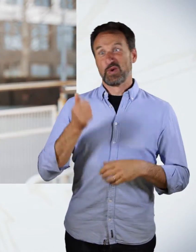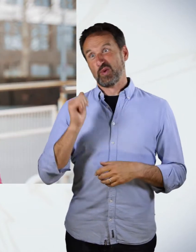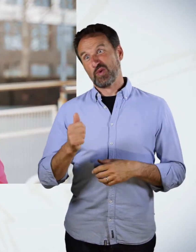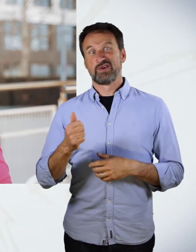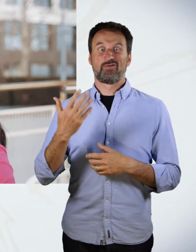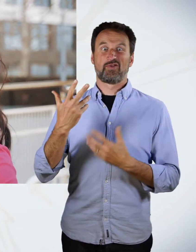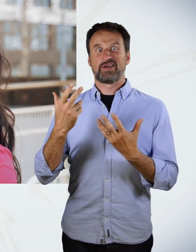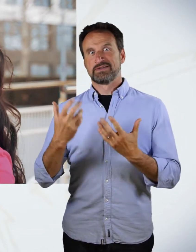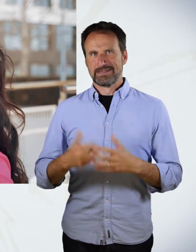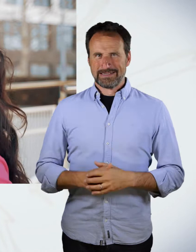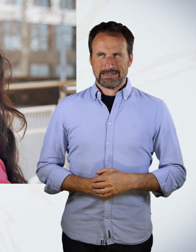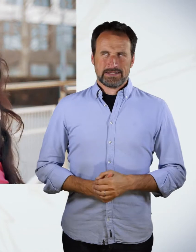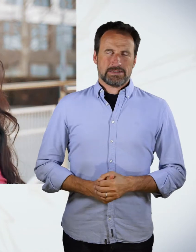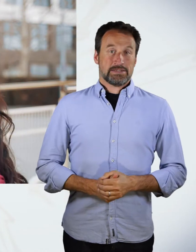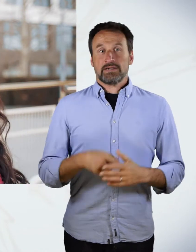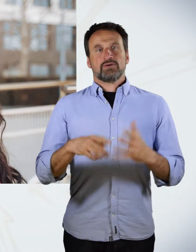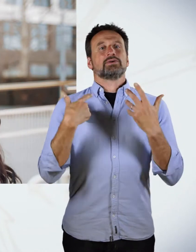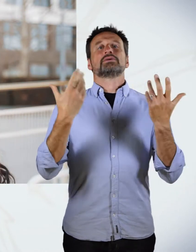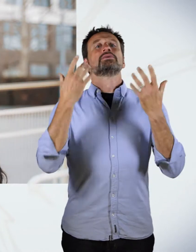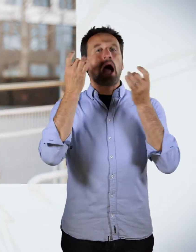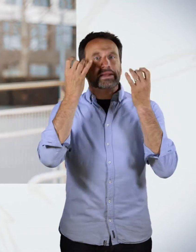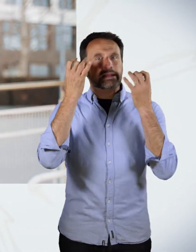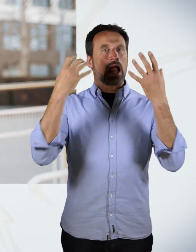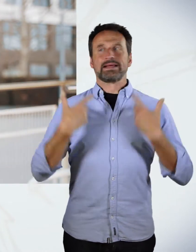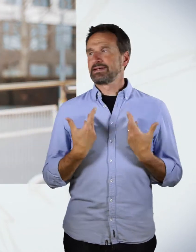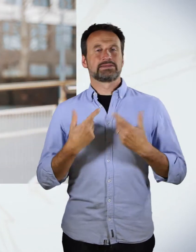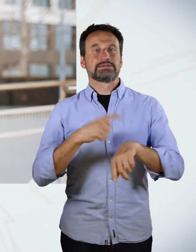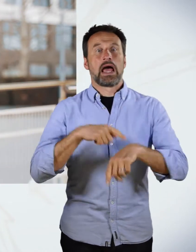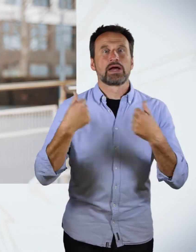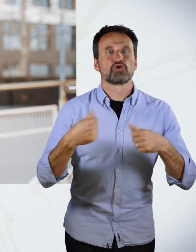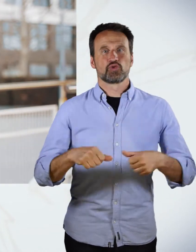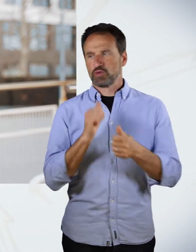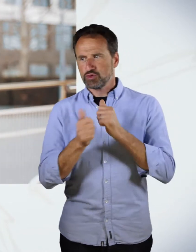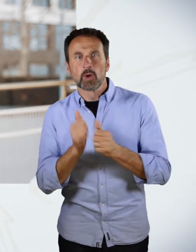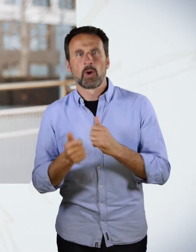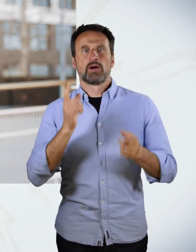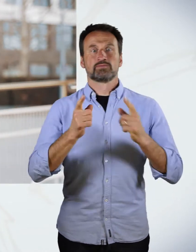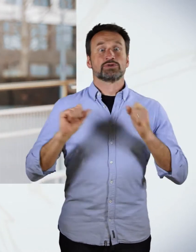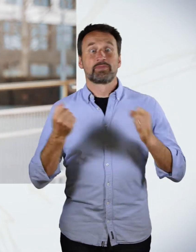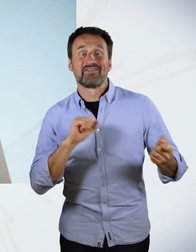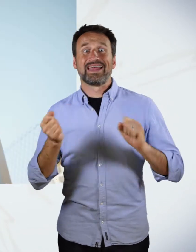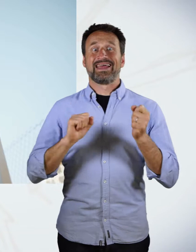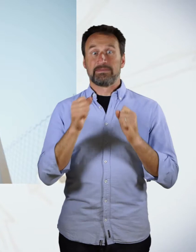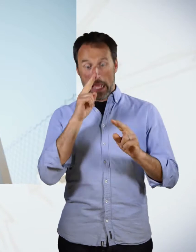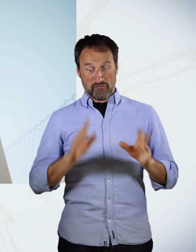Durch dieses ganze Adrenalin und Zeitdruck und Sport und Bewegen und immer wieder